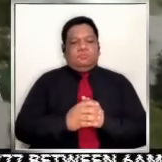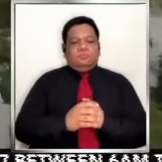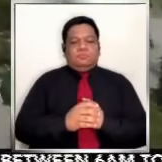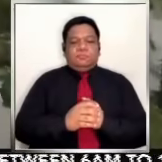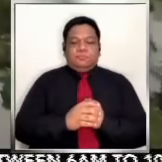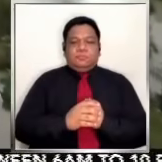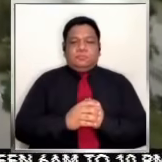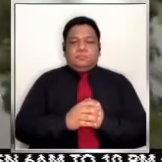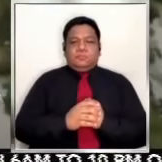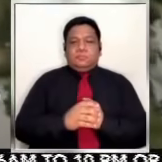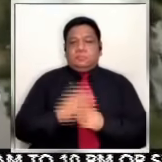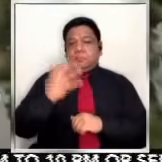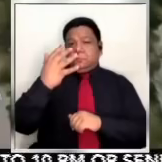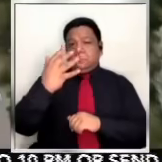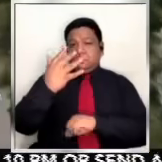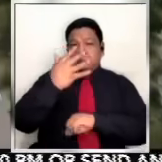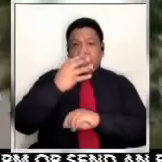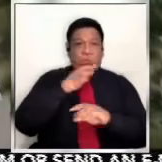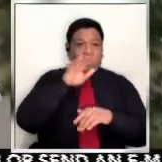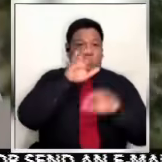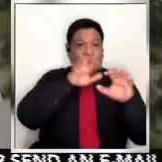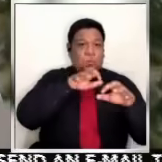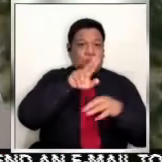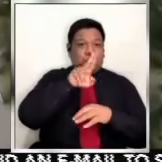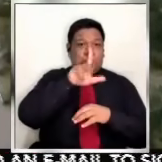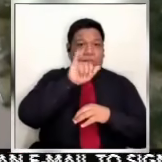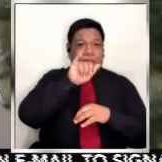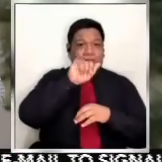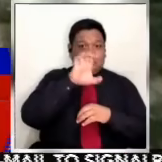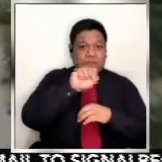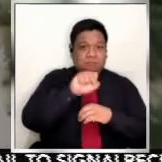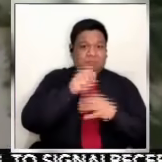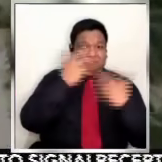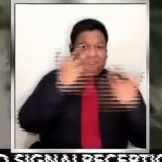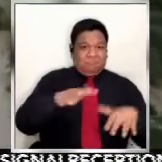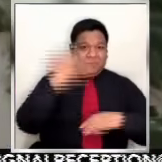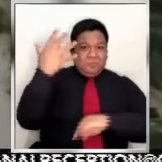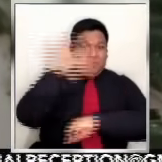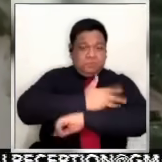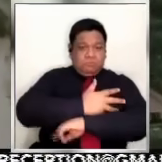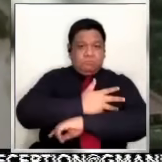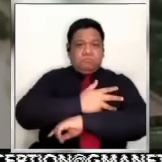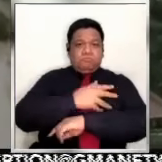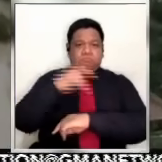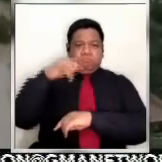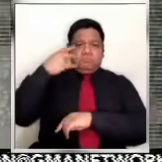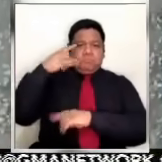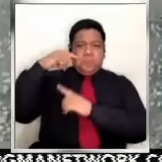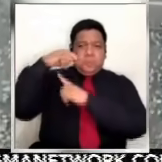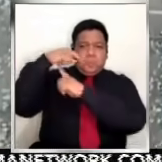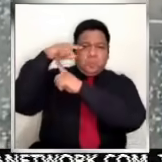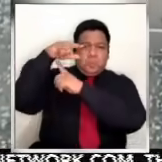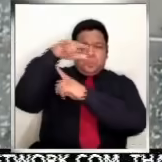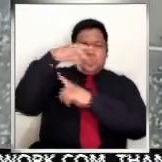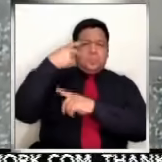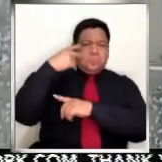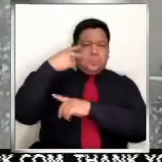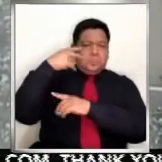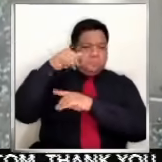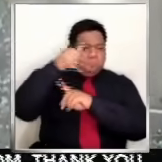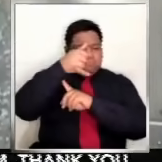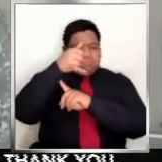Limang araw matapos manalasan ni Ulysses, kita sa drone video na mataas pa rin ang tubig sa Pampanga River. Galing pa raw ito sa Nueva